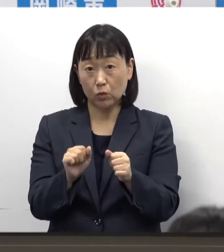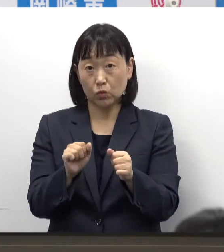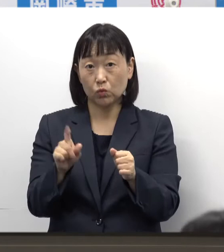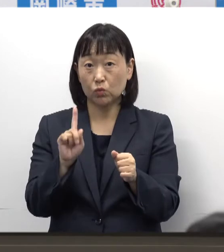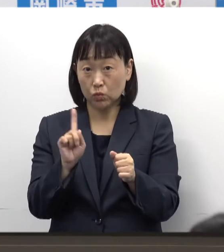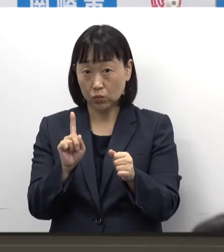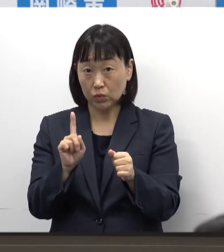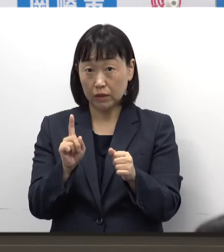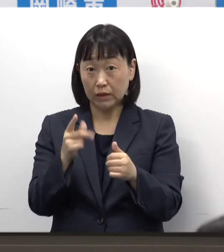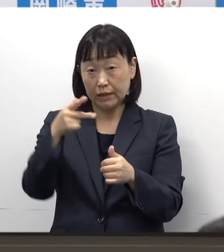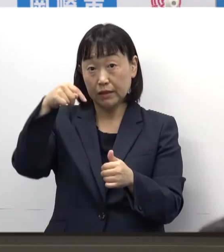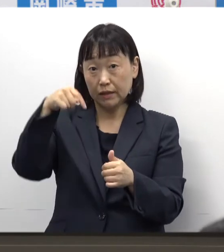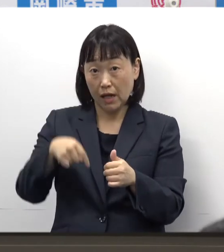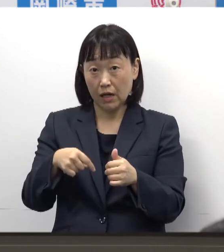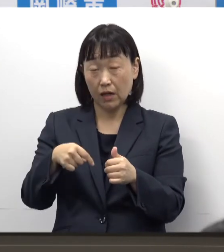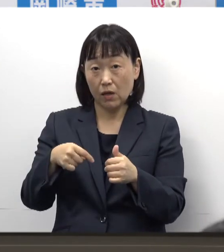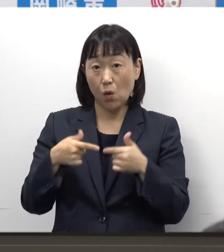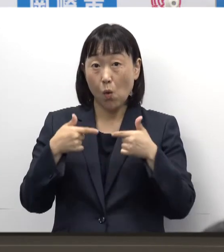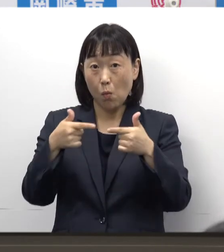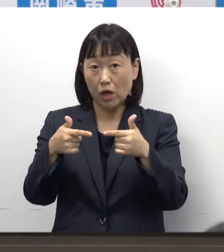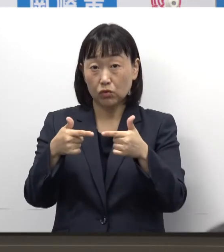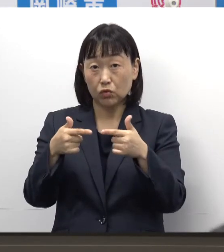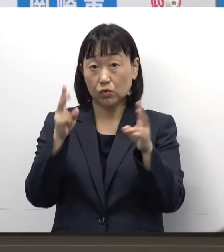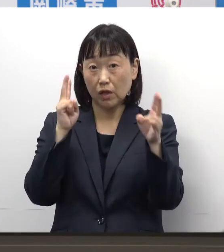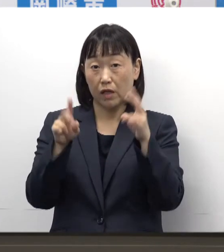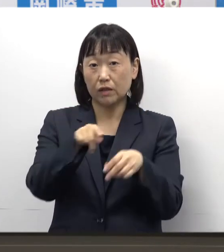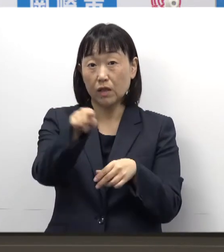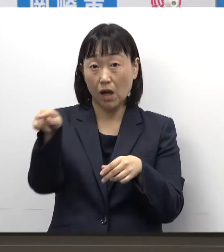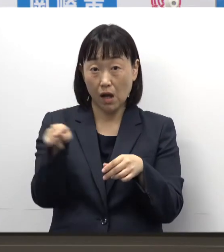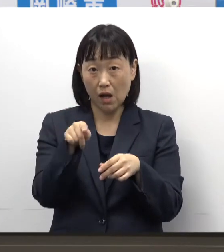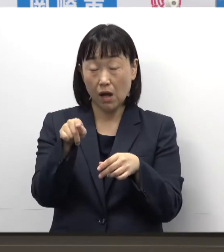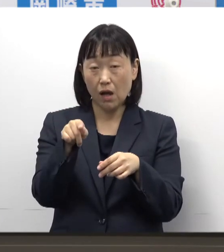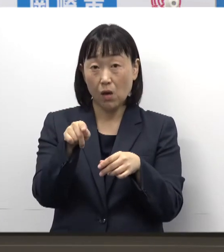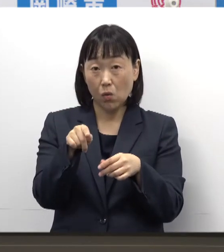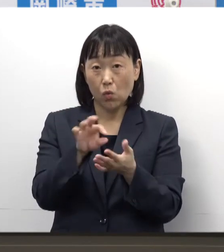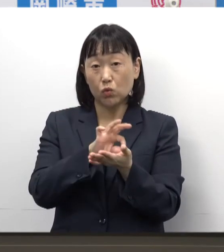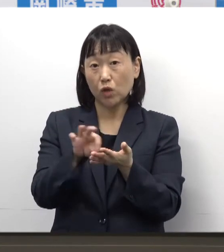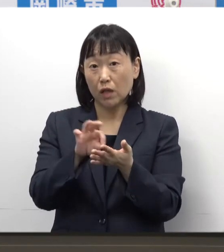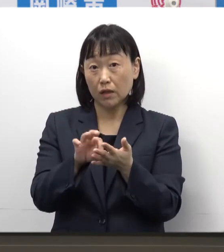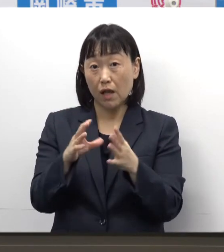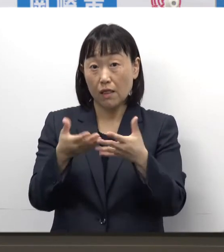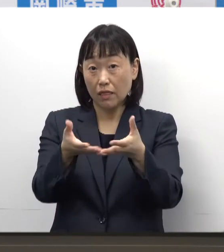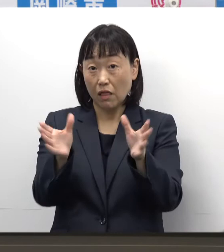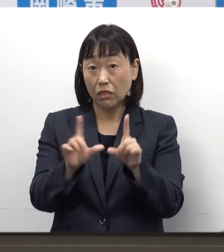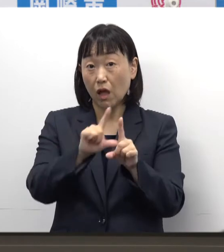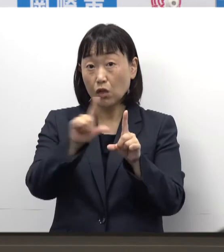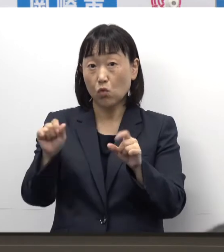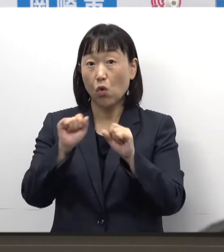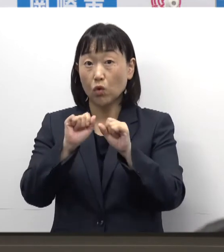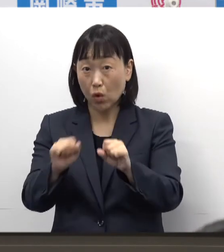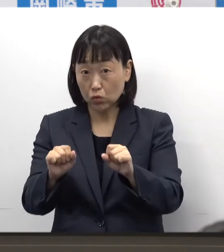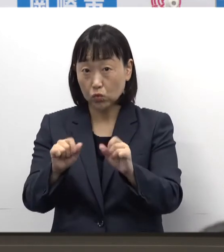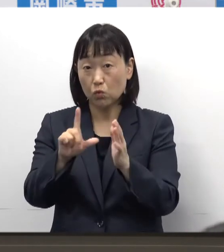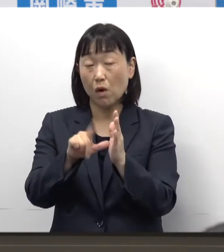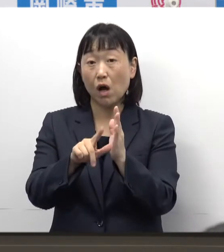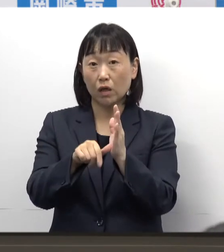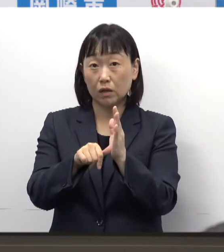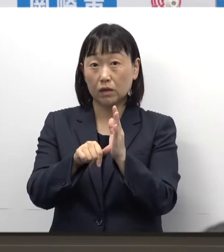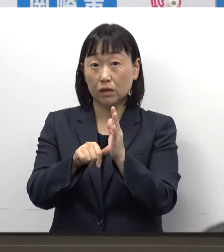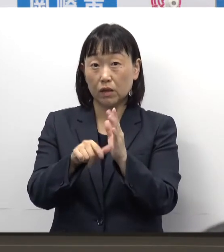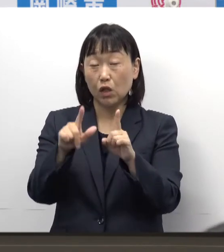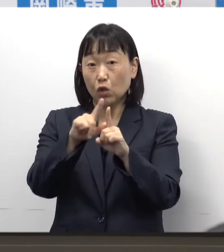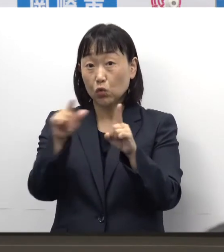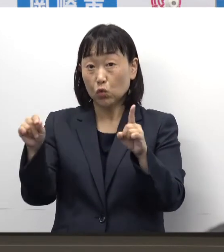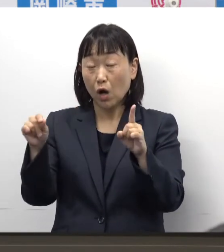市内の観光バス事業者利用して団体ツアーを実施した y ツアー